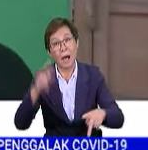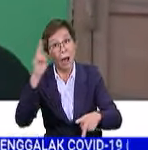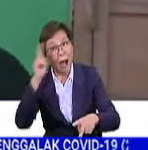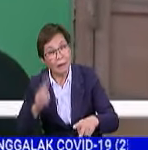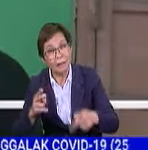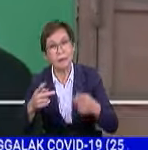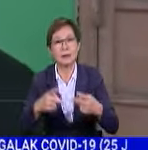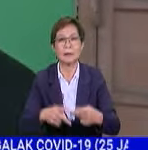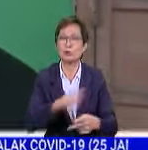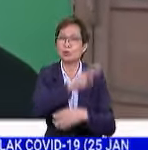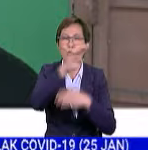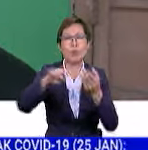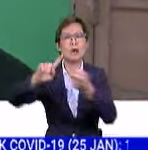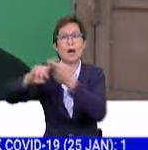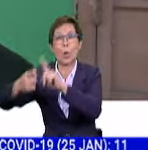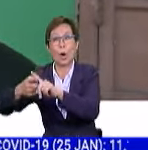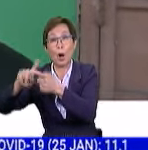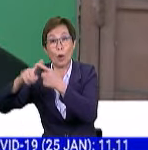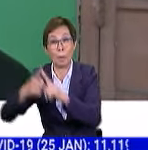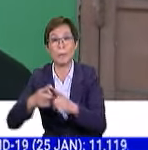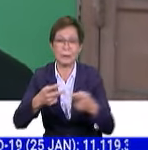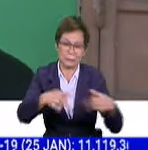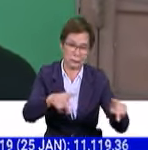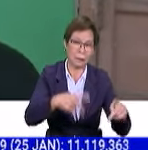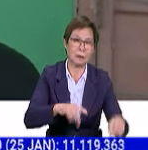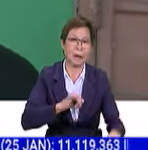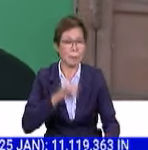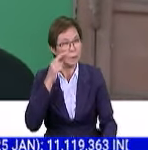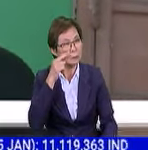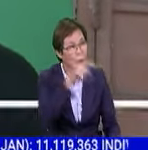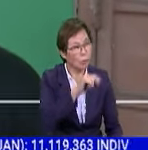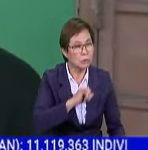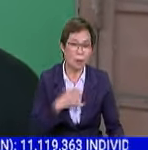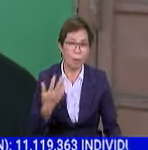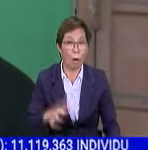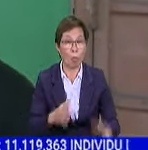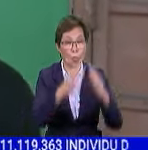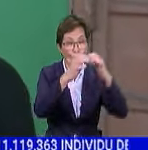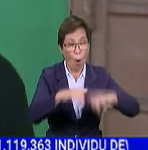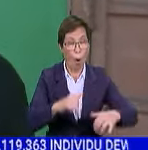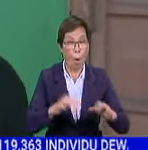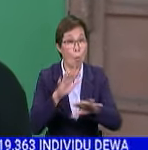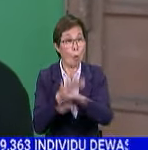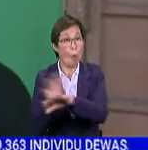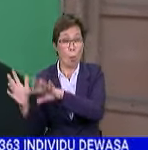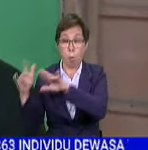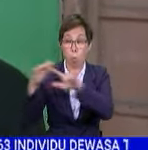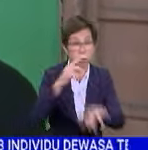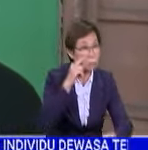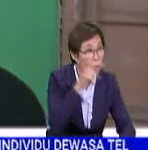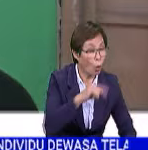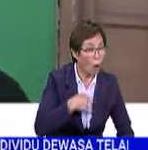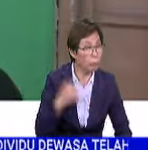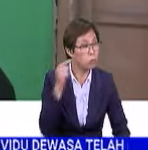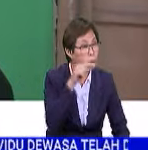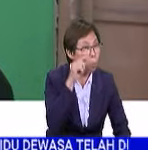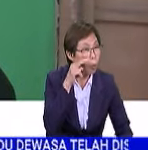tengah pasang barang hari ini. Lepas tu saya pergi tengok lah. Tanah tu untuk ramai tengok kan. Saya pergi